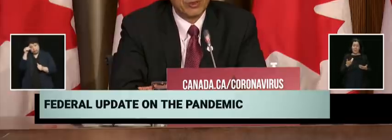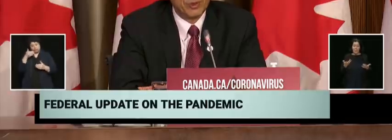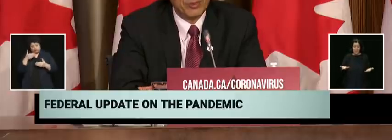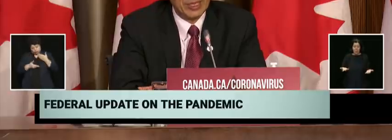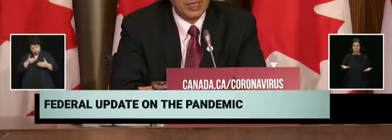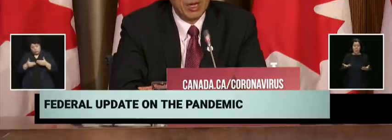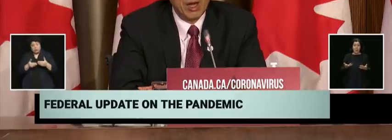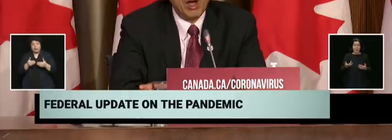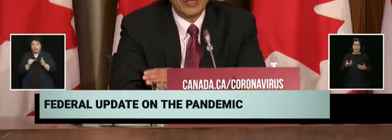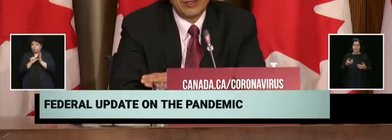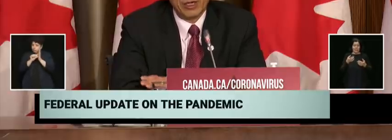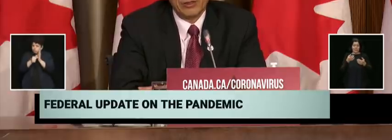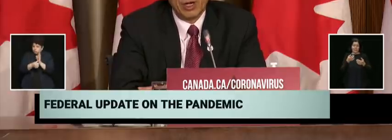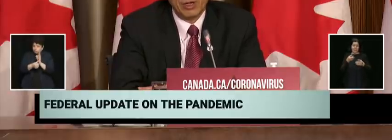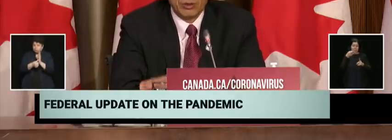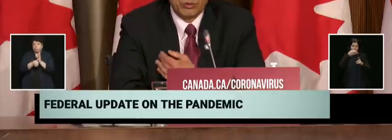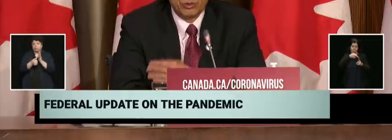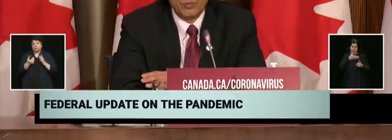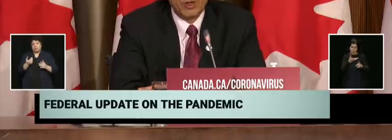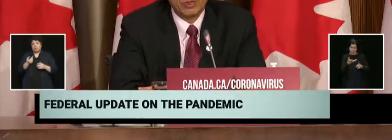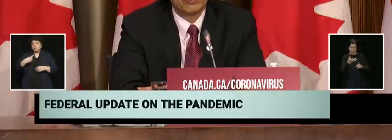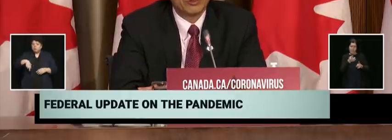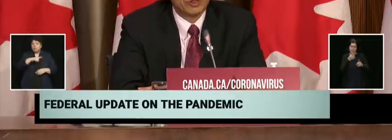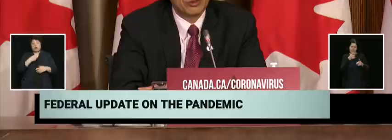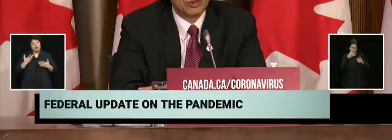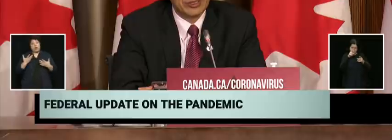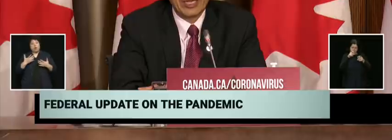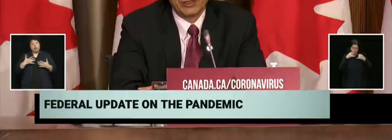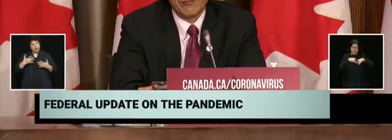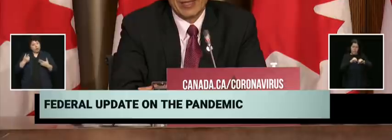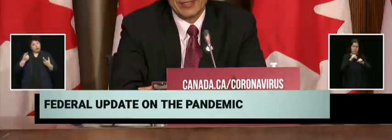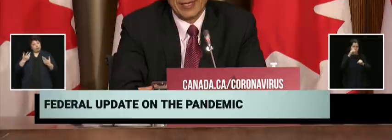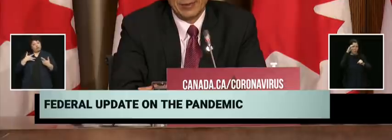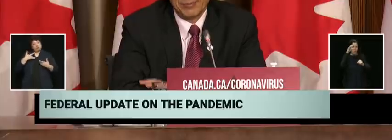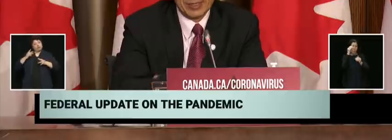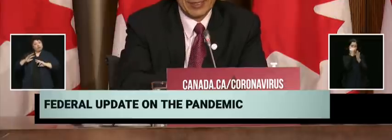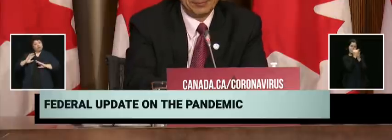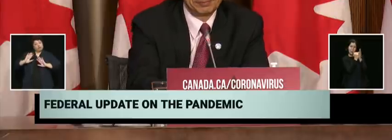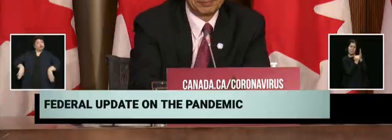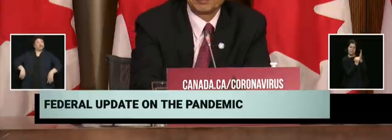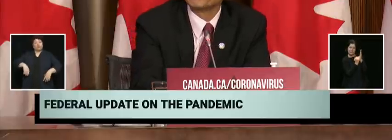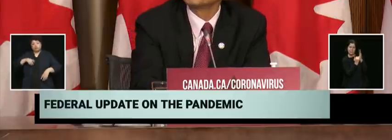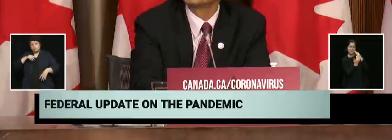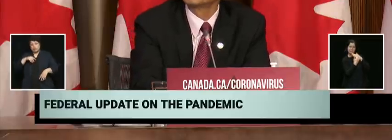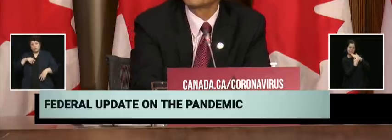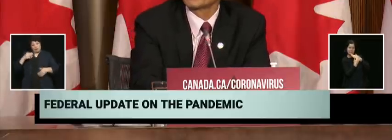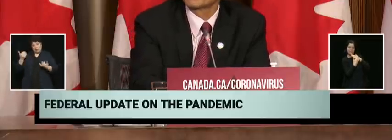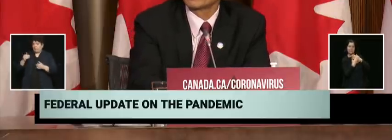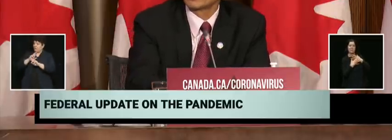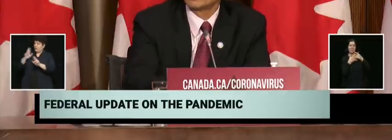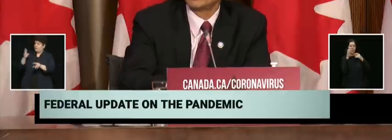la santé publique en attendant tout le monde notre tour d'être vacciné. Merci.